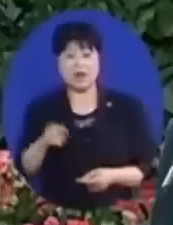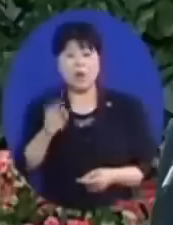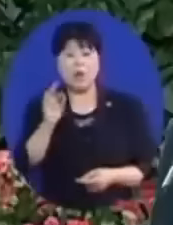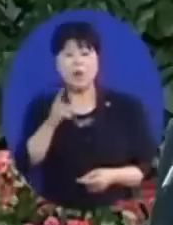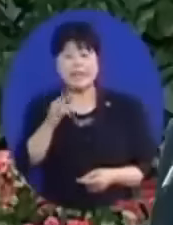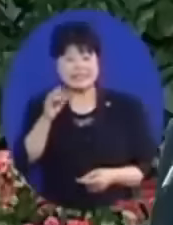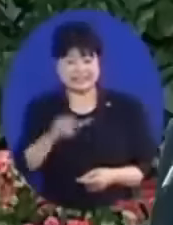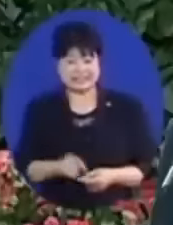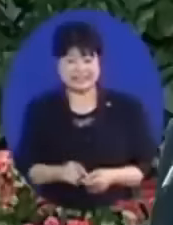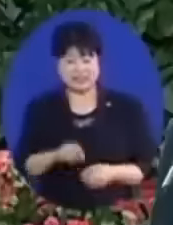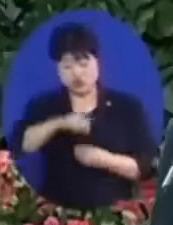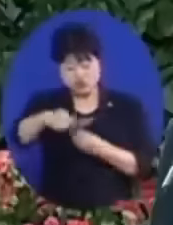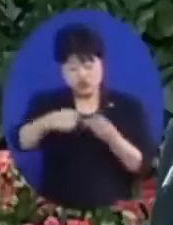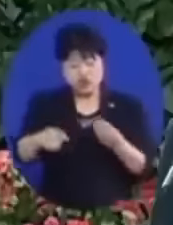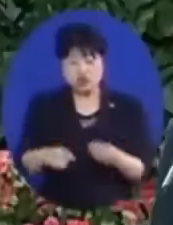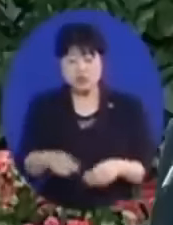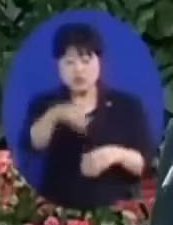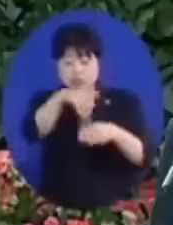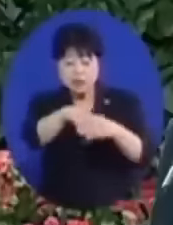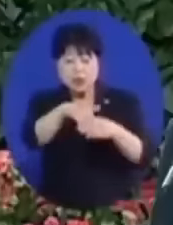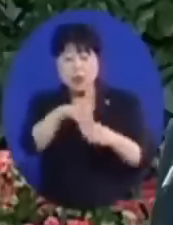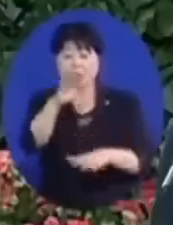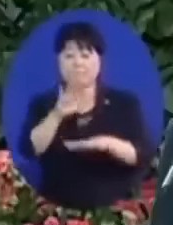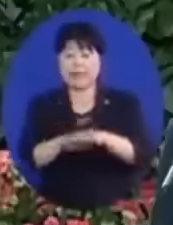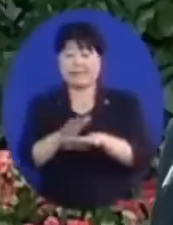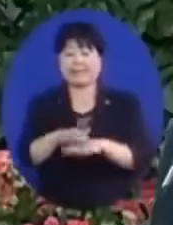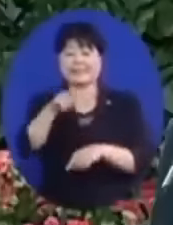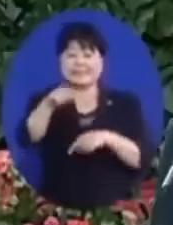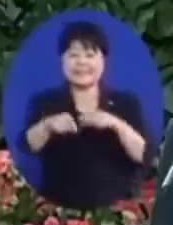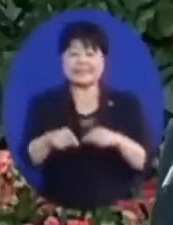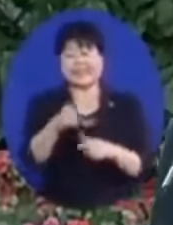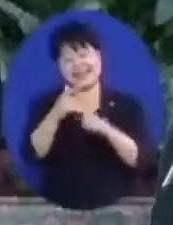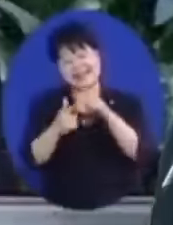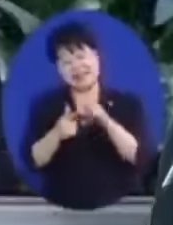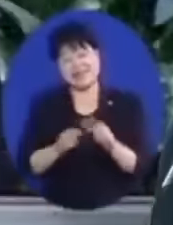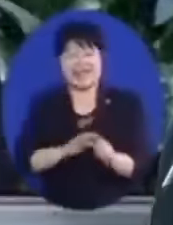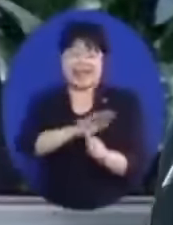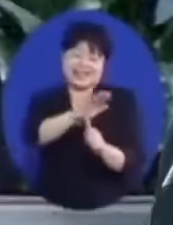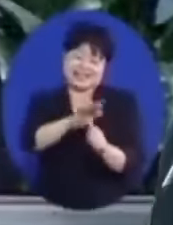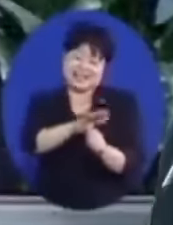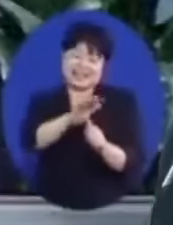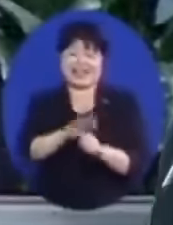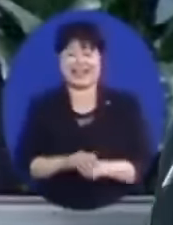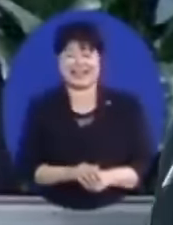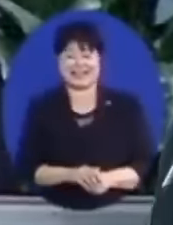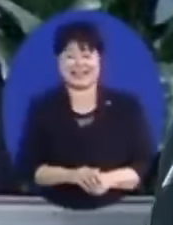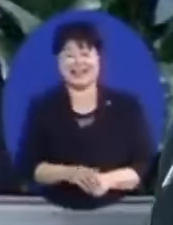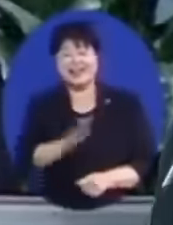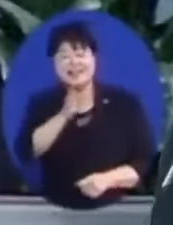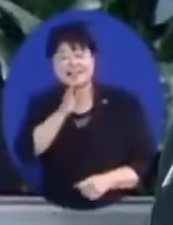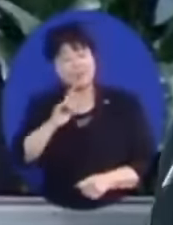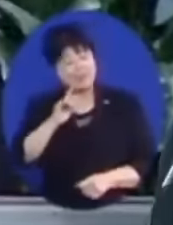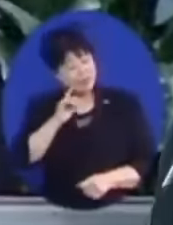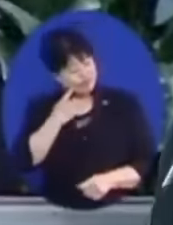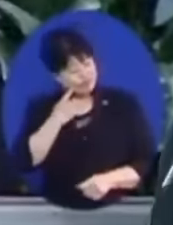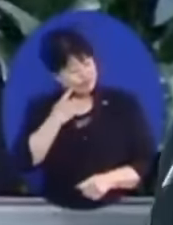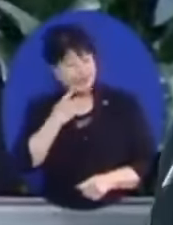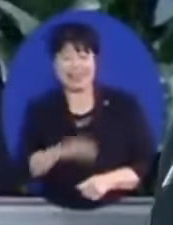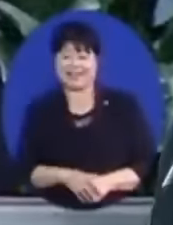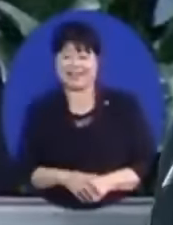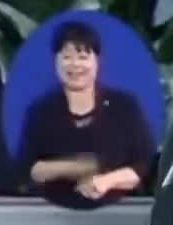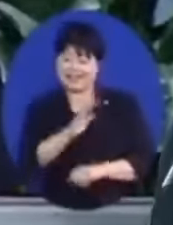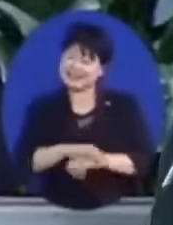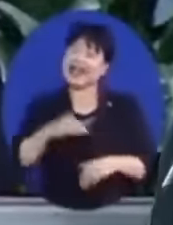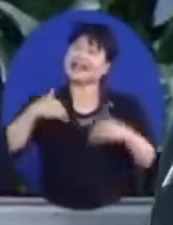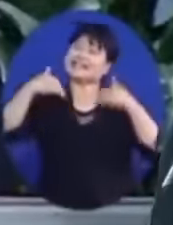심어놓고 매일 아침 밭을 지날 때마다 오렌지 나무야 내가 너를 사랑한다, 너 참 예쁘다, 너